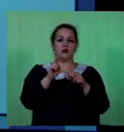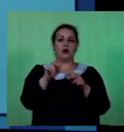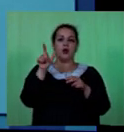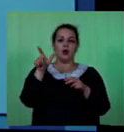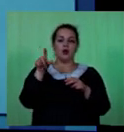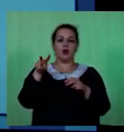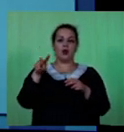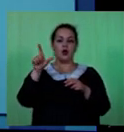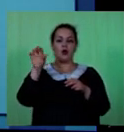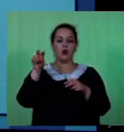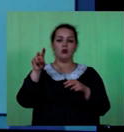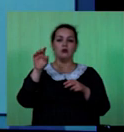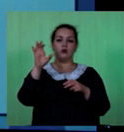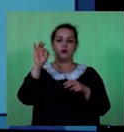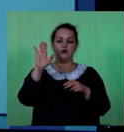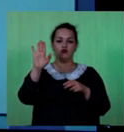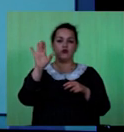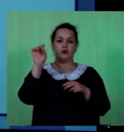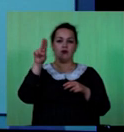вида.